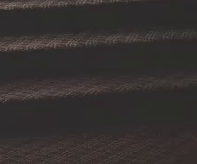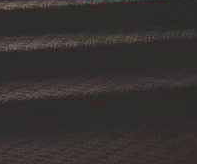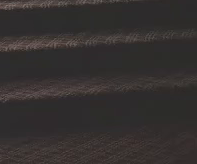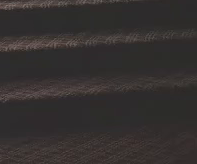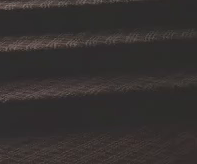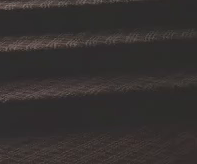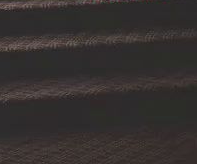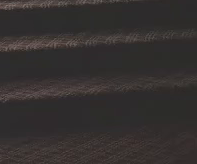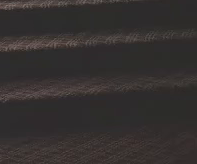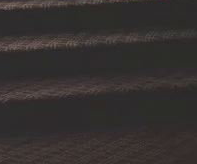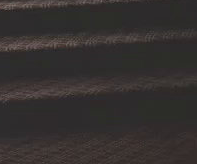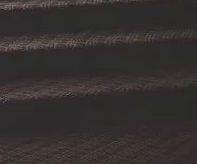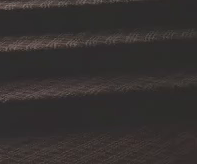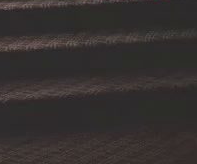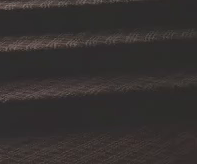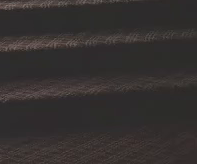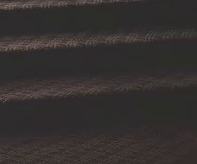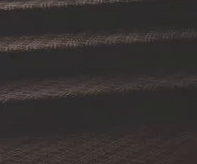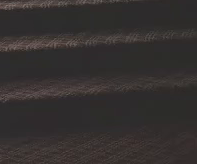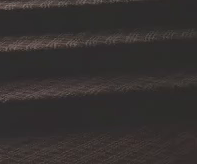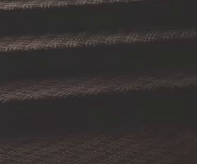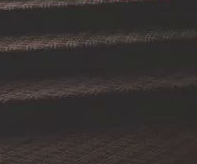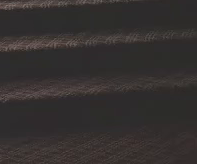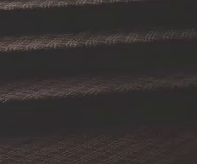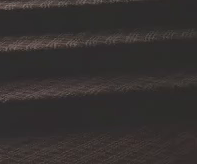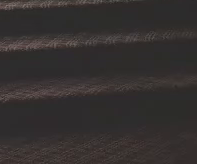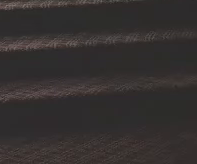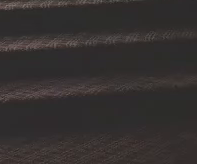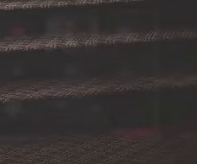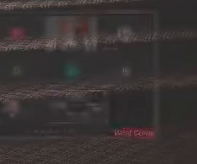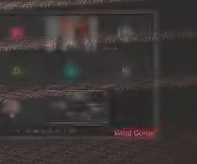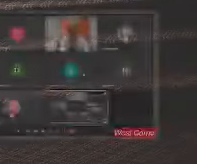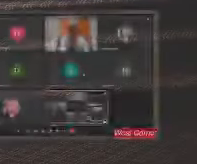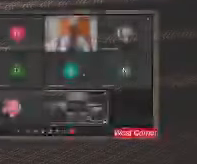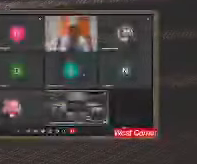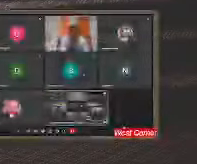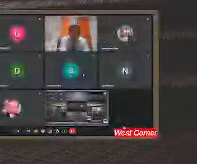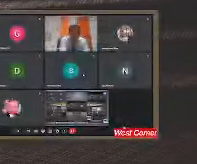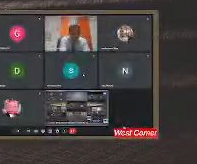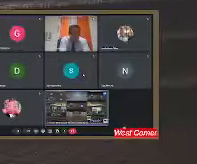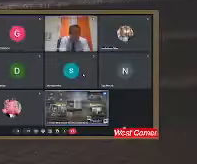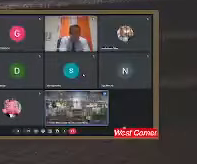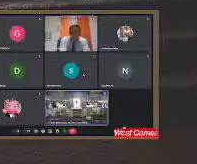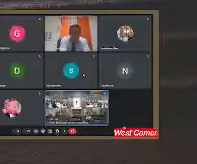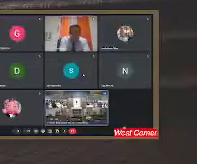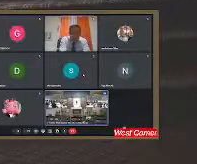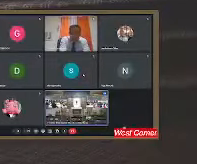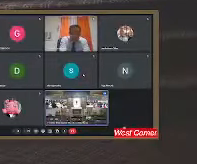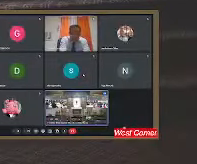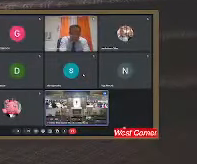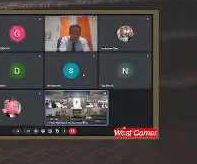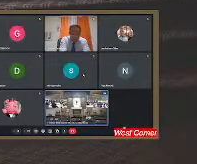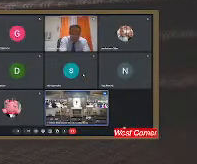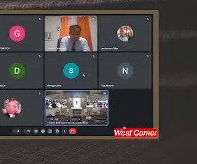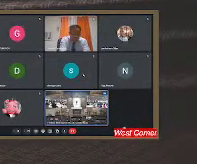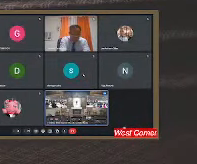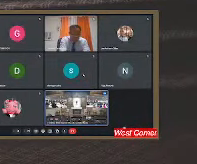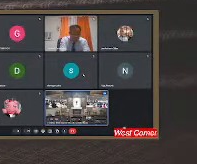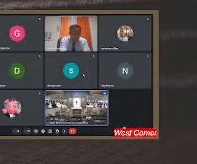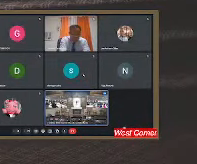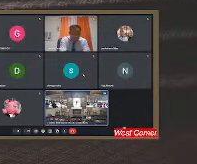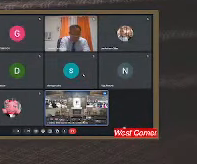Dakilang Diyos, marami po salamat sa ginawa niyo po sa aming kalagitnaan. Salamat po sa minsahe na narinig po namin ngayon. Nawa po ito ay mag-push